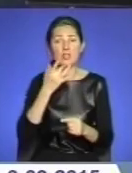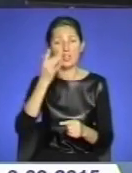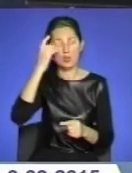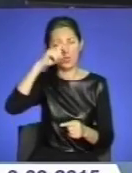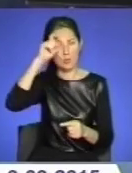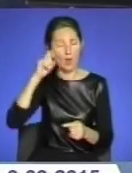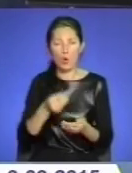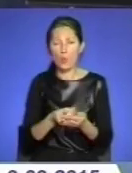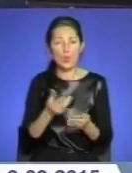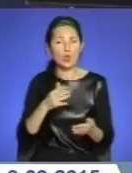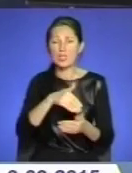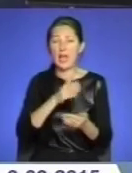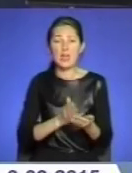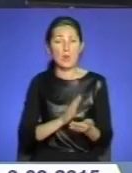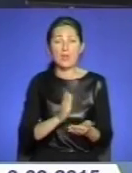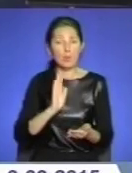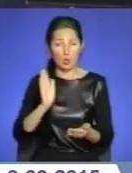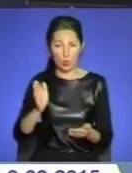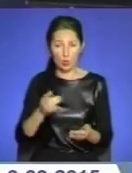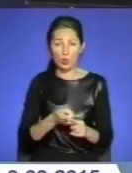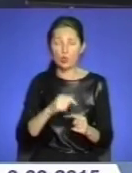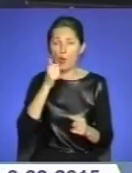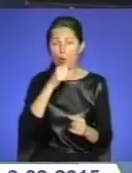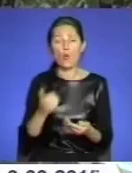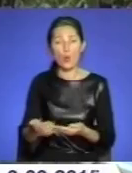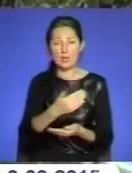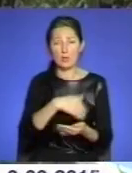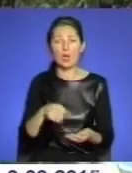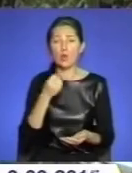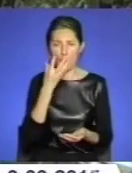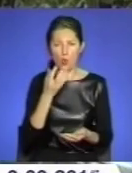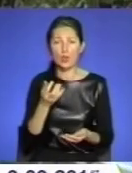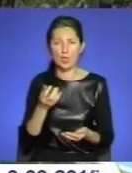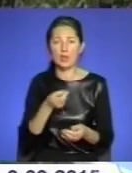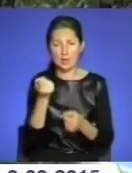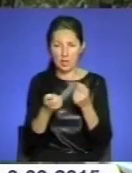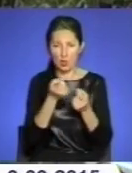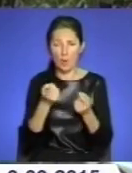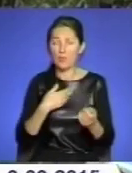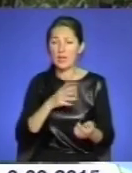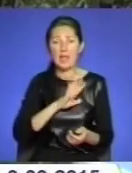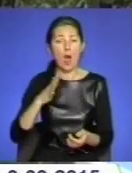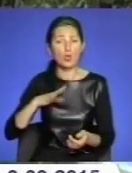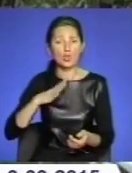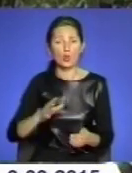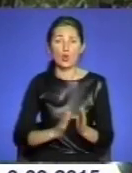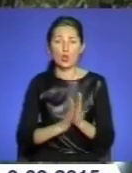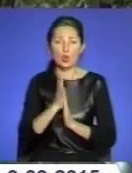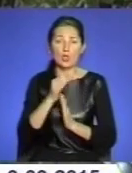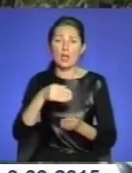прогнозують, оскільки цього року зібрали добрий урожай зерна. Ми не очікуємо зростання цін на